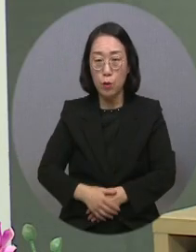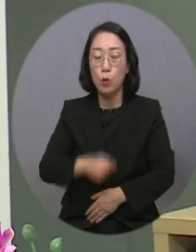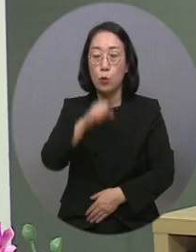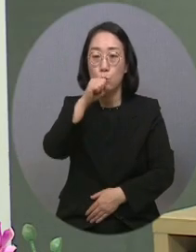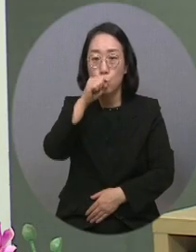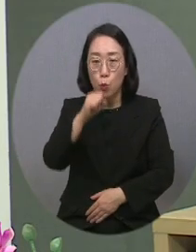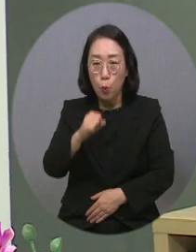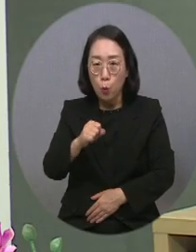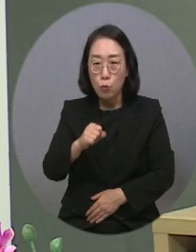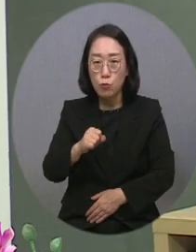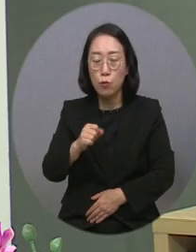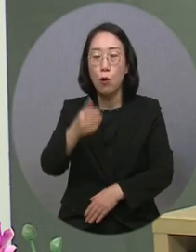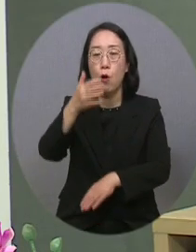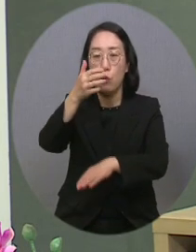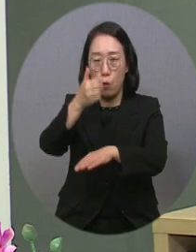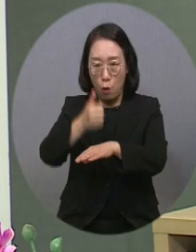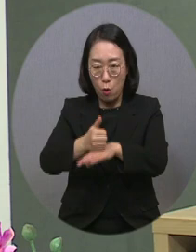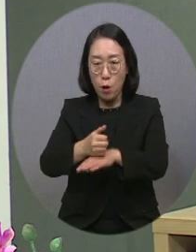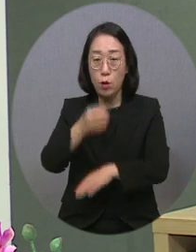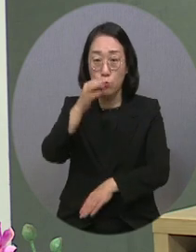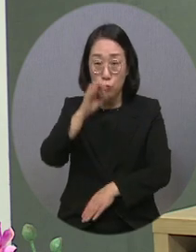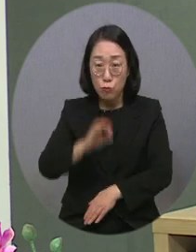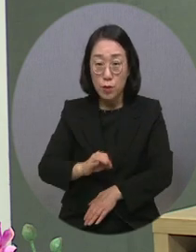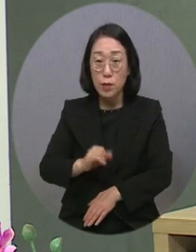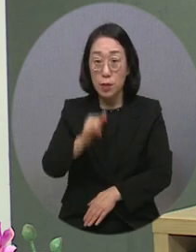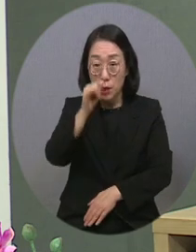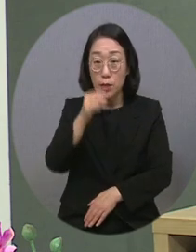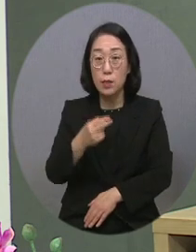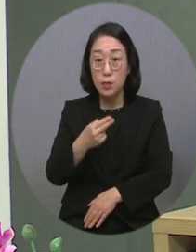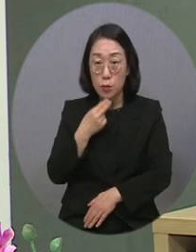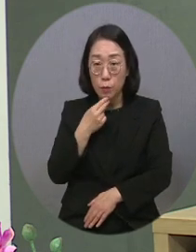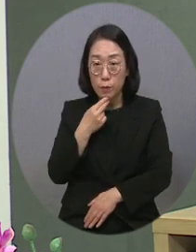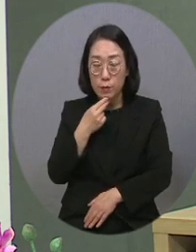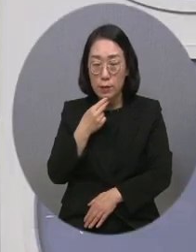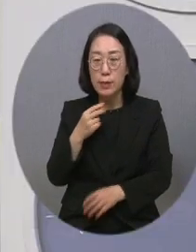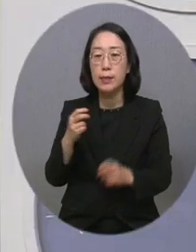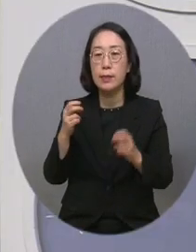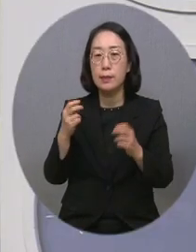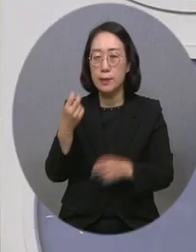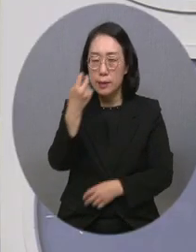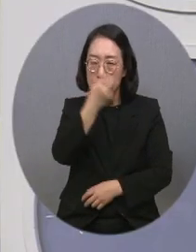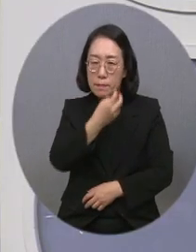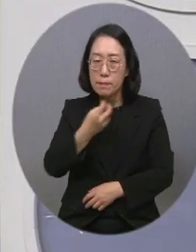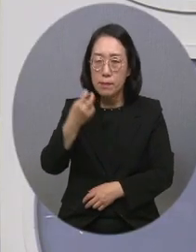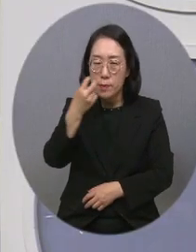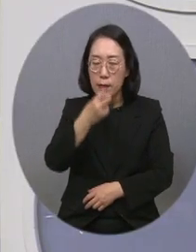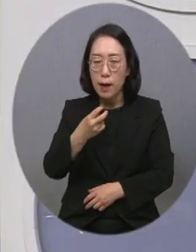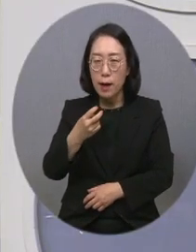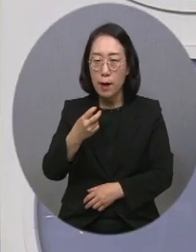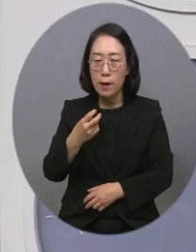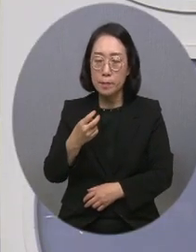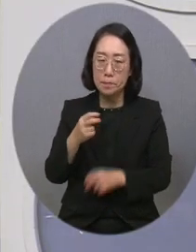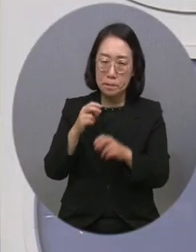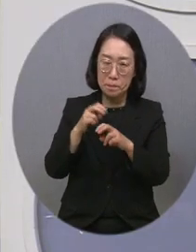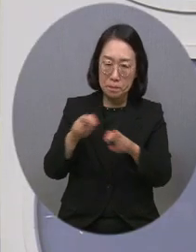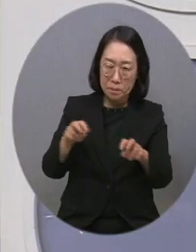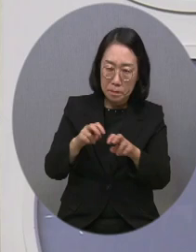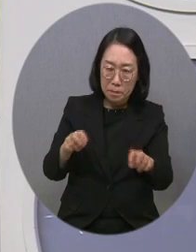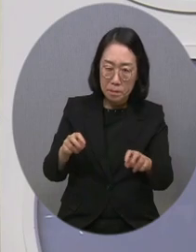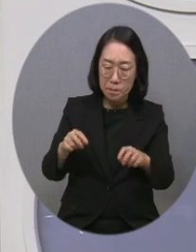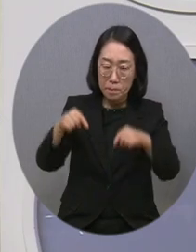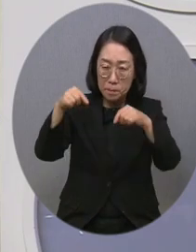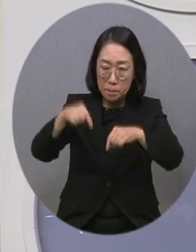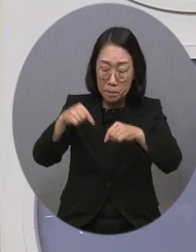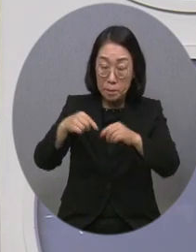어떤 성과가 나올 수 있는 건지 이거를 심사를 해서 그게 합당하다 싶으면은